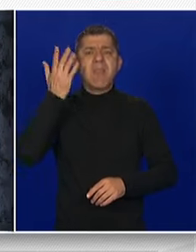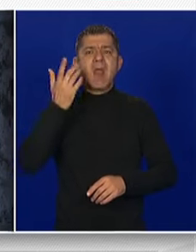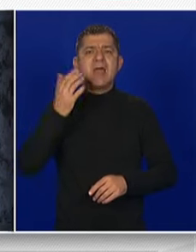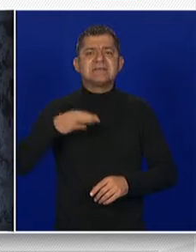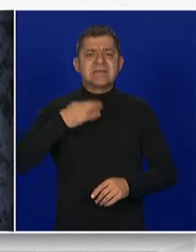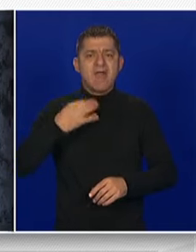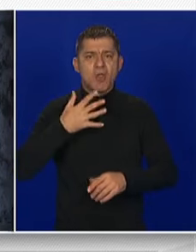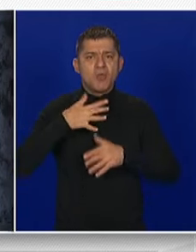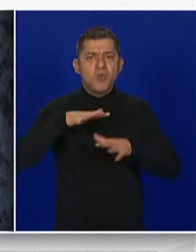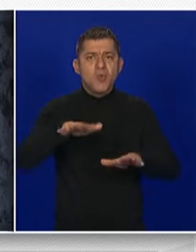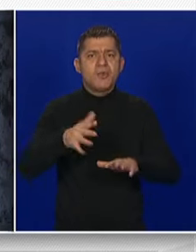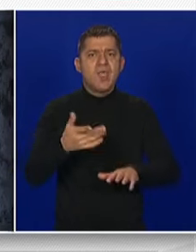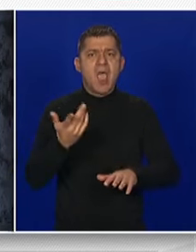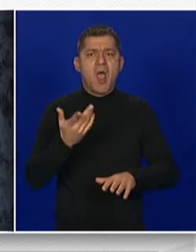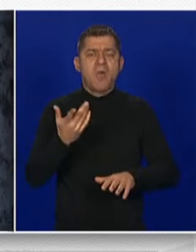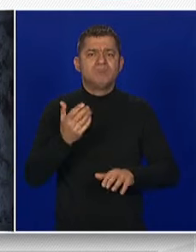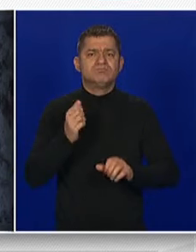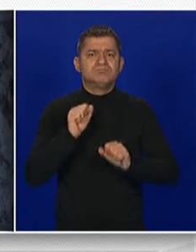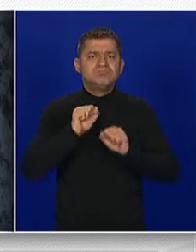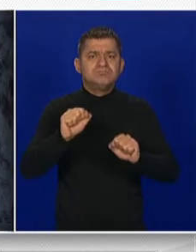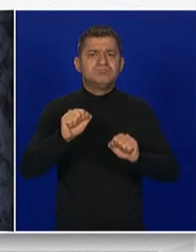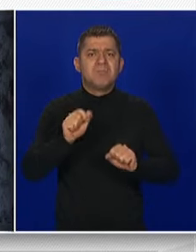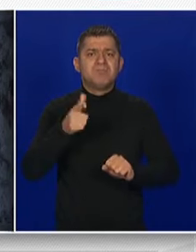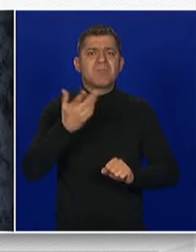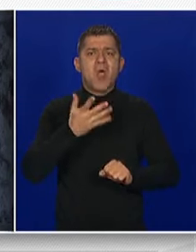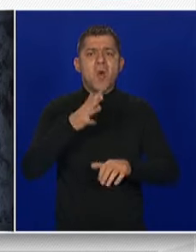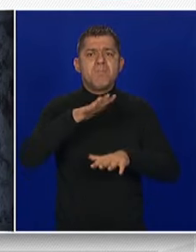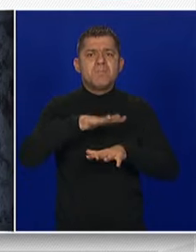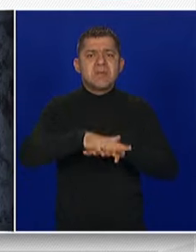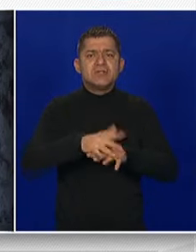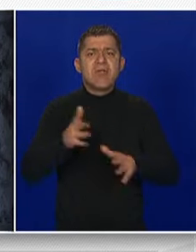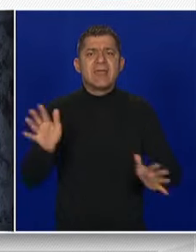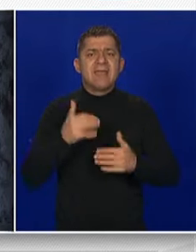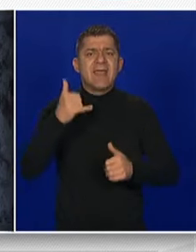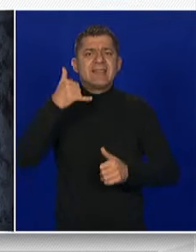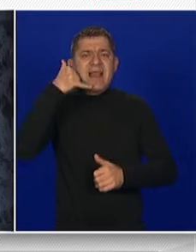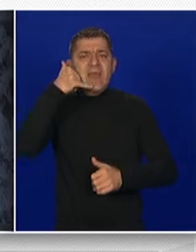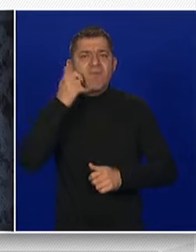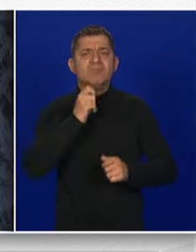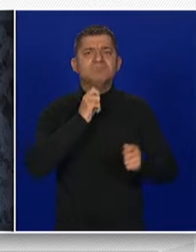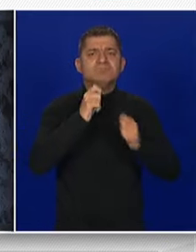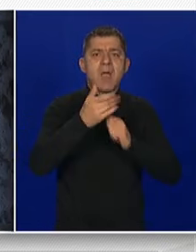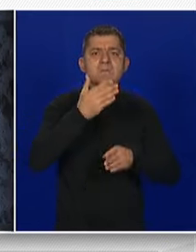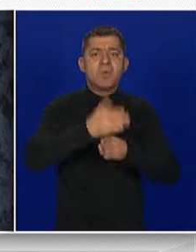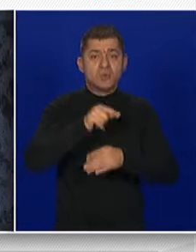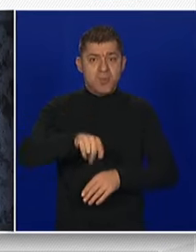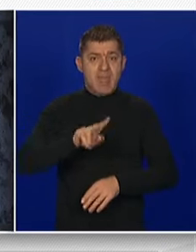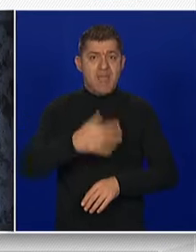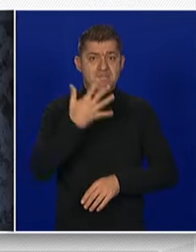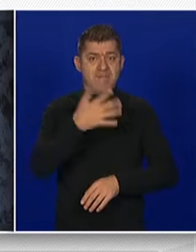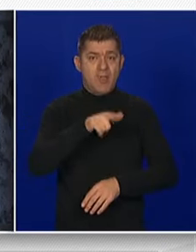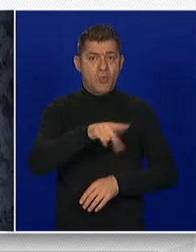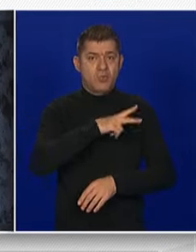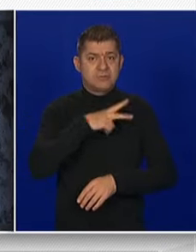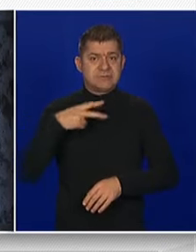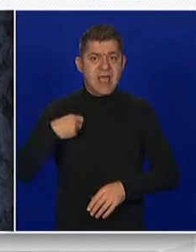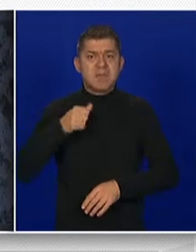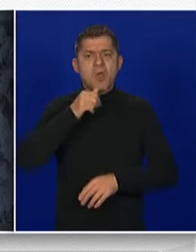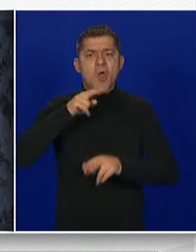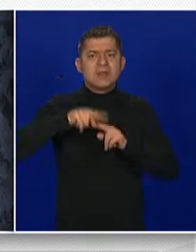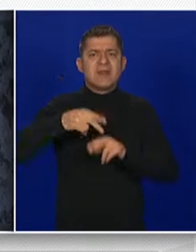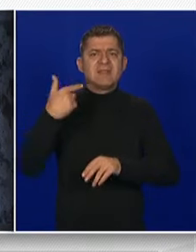građana, na taj način da je uspostavljena mreža hitnih telefona, konkretno 5 u Zagrebu i 20 u ostalim